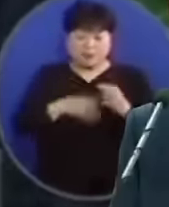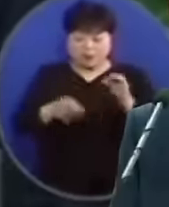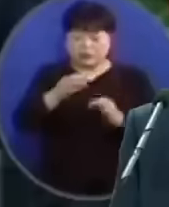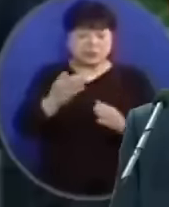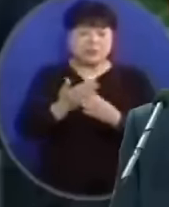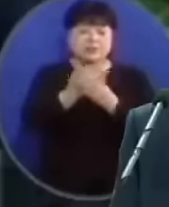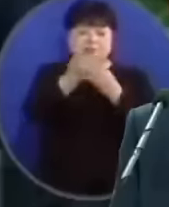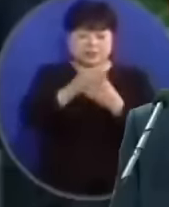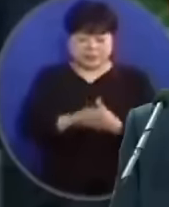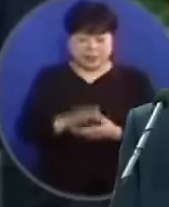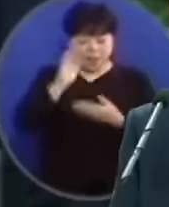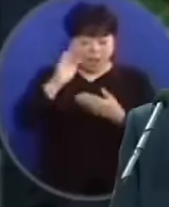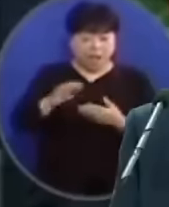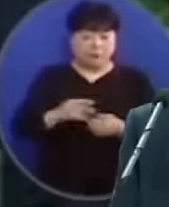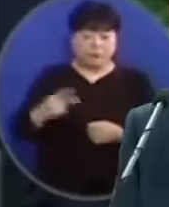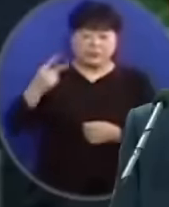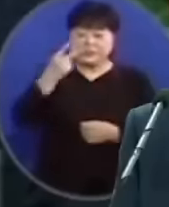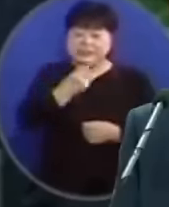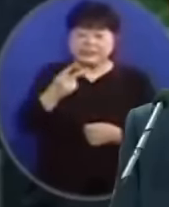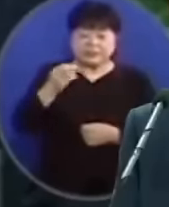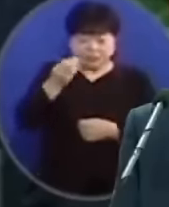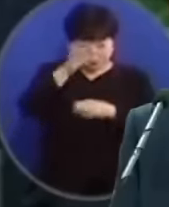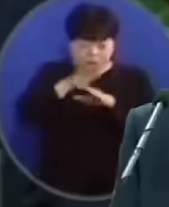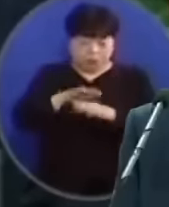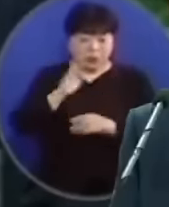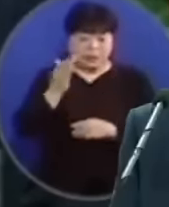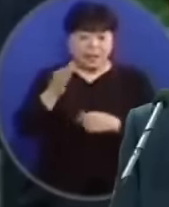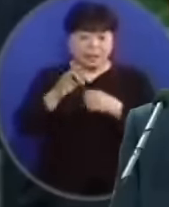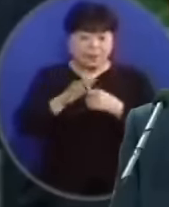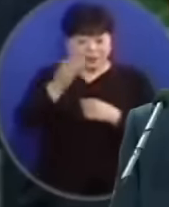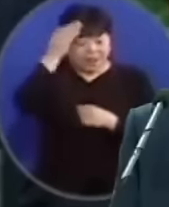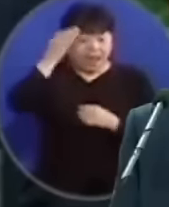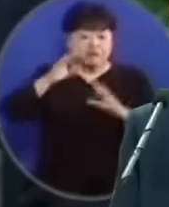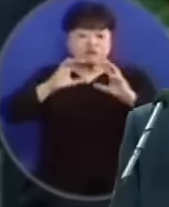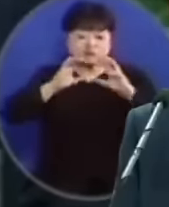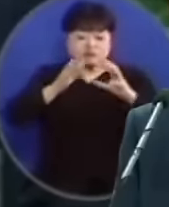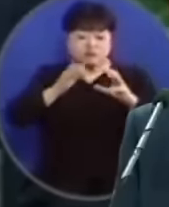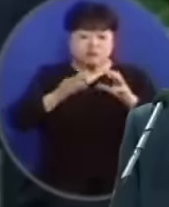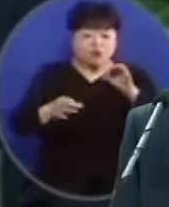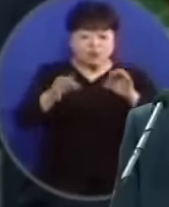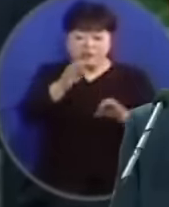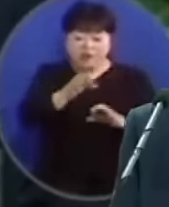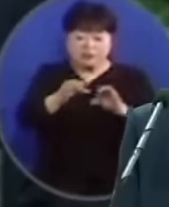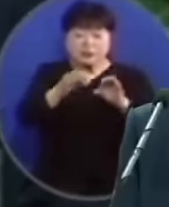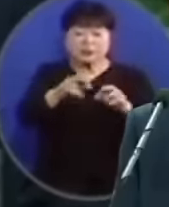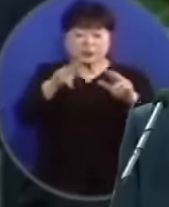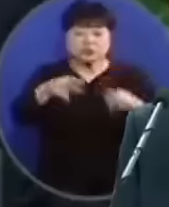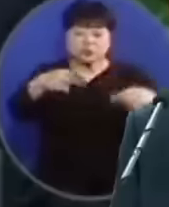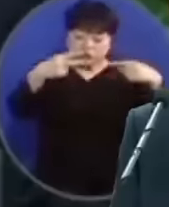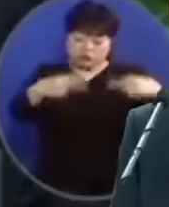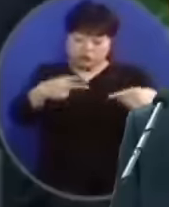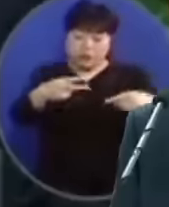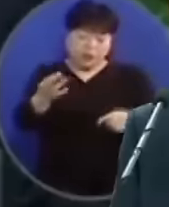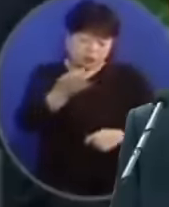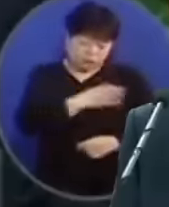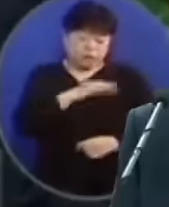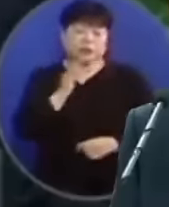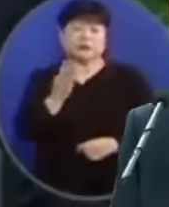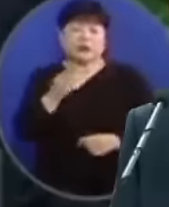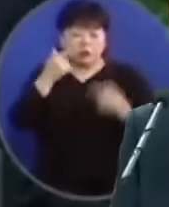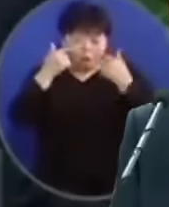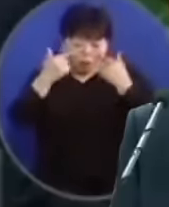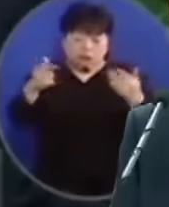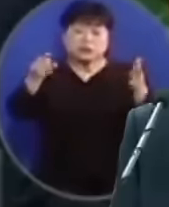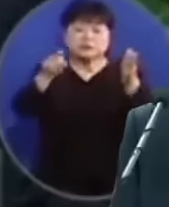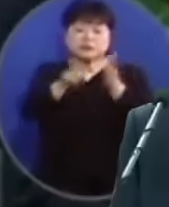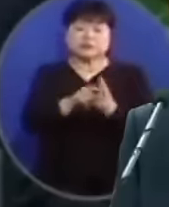앞으로 우리 교회가 2천만 성도가 되면 우리 한국의 경제도 지금의 배가 될 것으로 저는 확실히